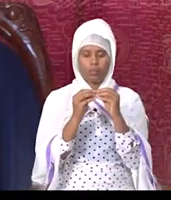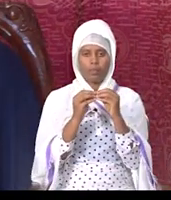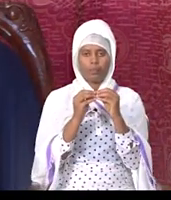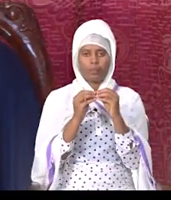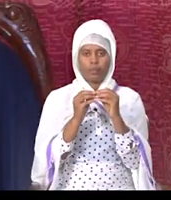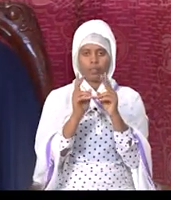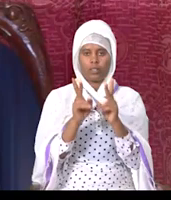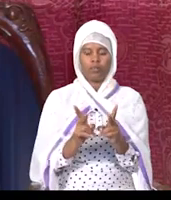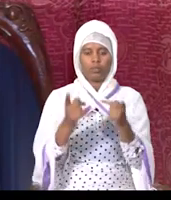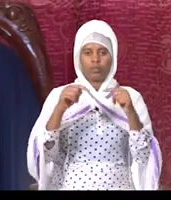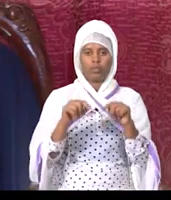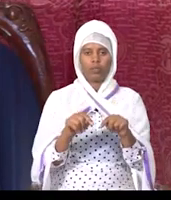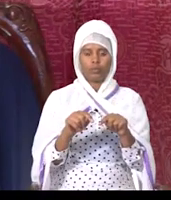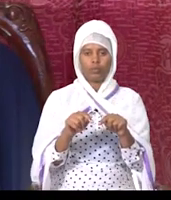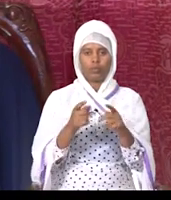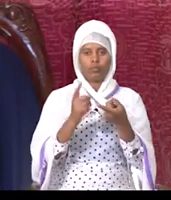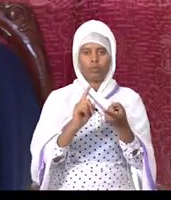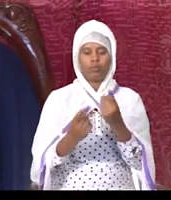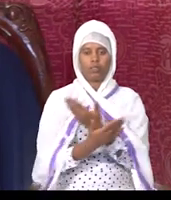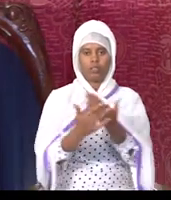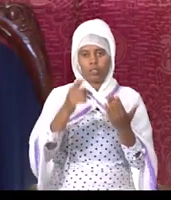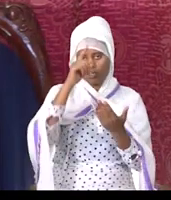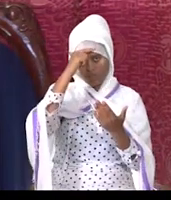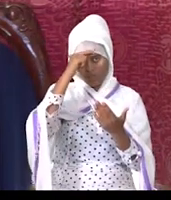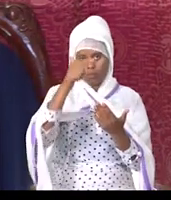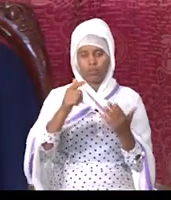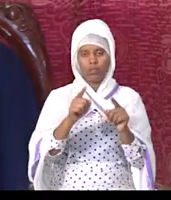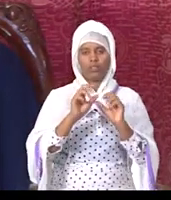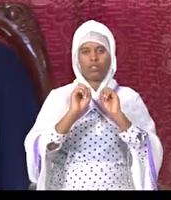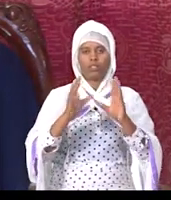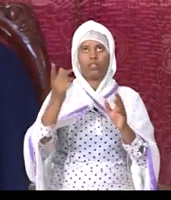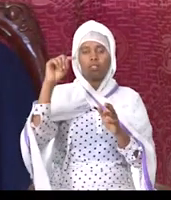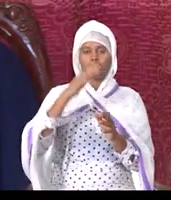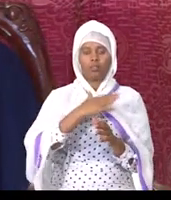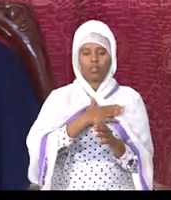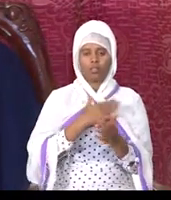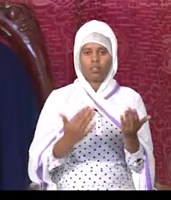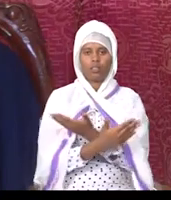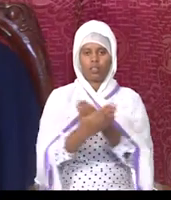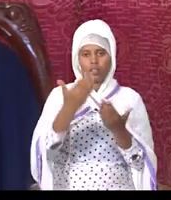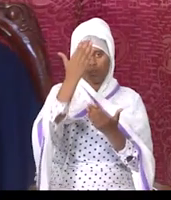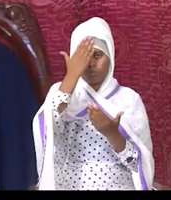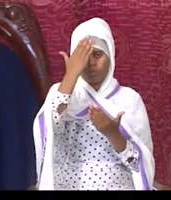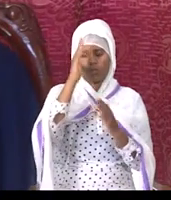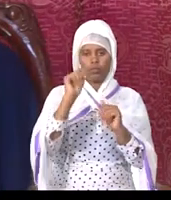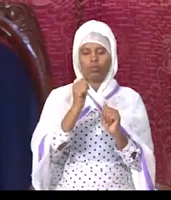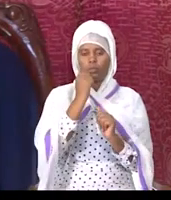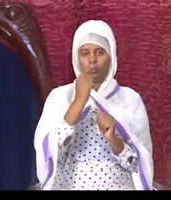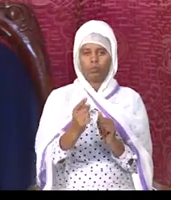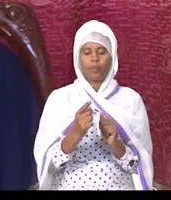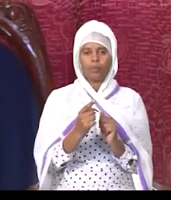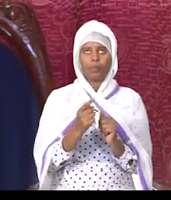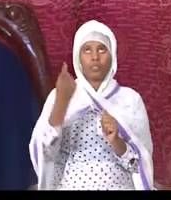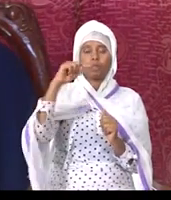ተዋሂደ ከምዚ መፃኹ እንድሕር ዘይ ኣሚንኩም ነቲ ዝለኣኸኒ እግዚኣብሔር ኣብ ድማ ኣይትፈልጡዎን